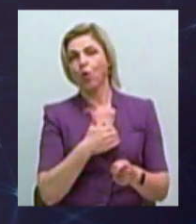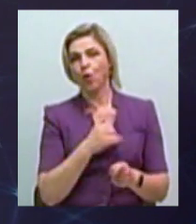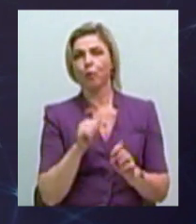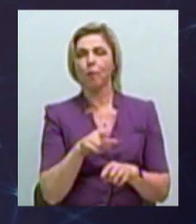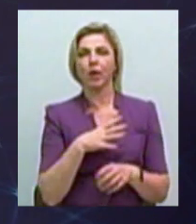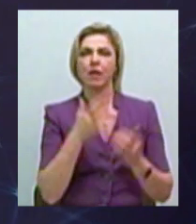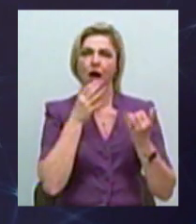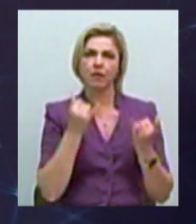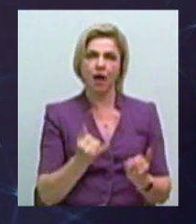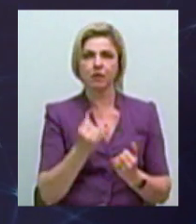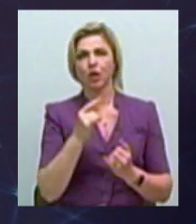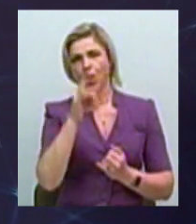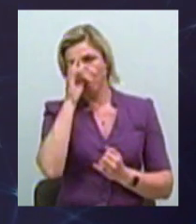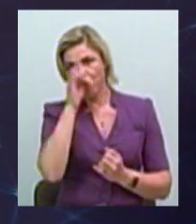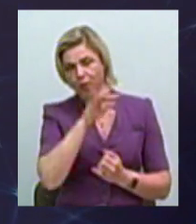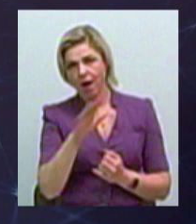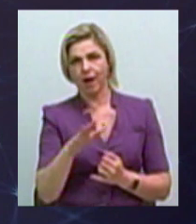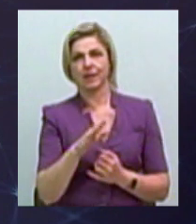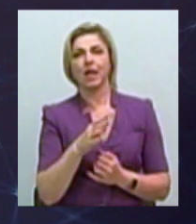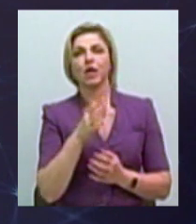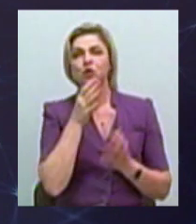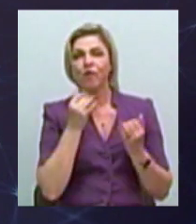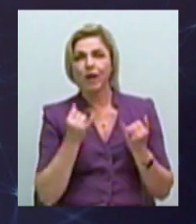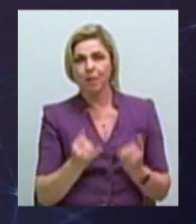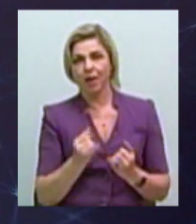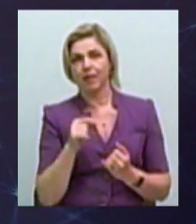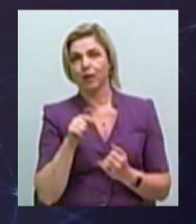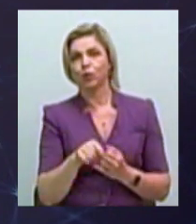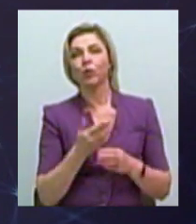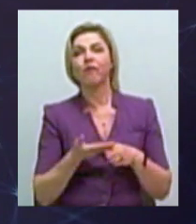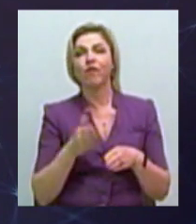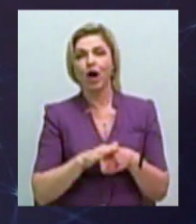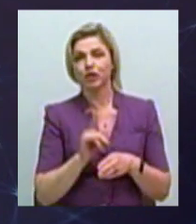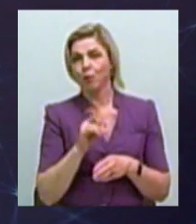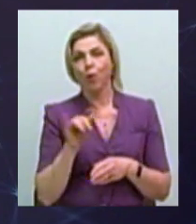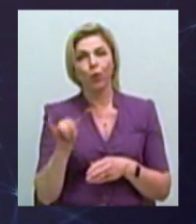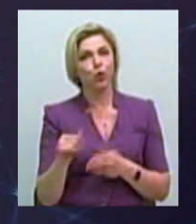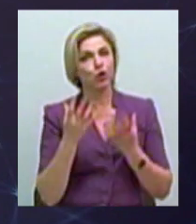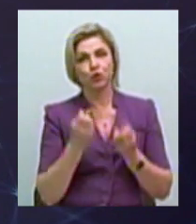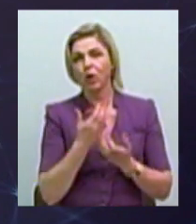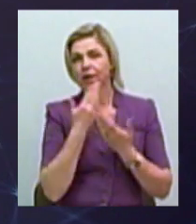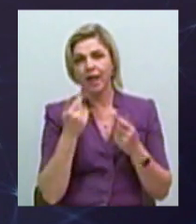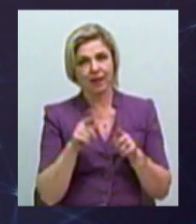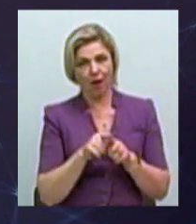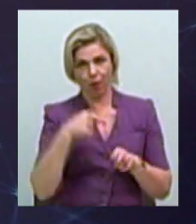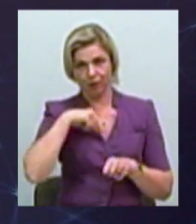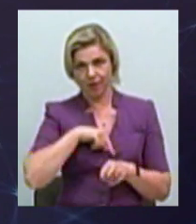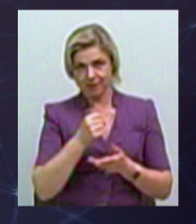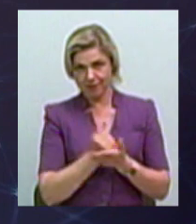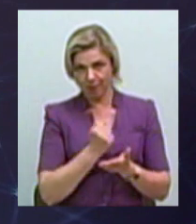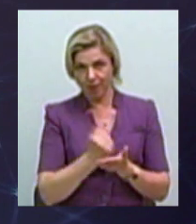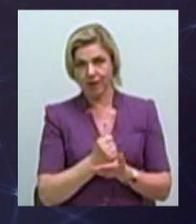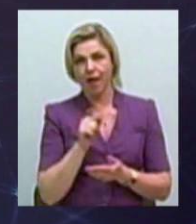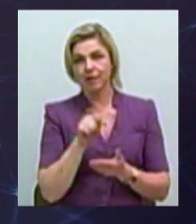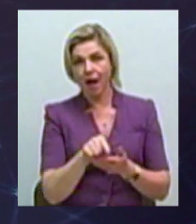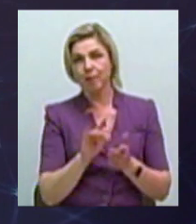класною, сучасною, популярною. Це їй важче, бо в неї ще може не бути тих ресурсів, щоб реалізуватися у соціумі. І там